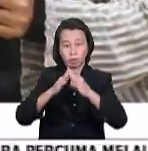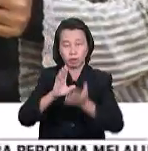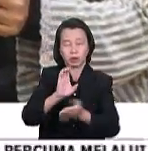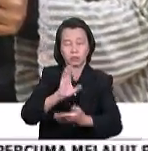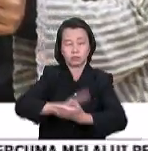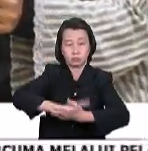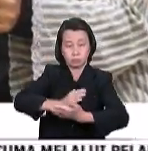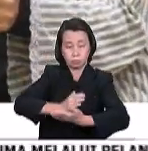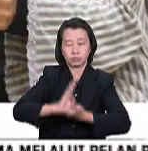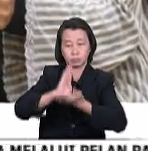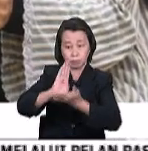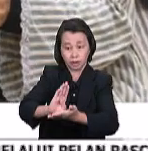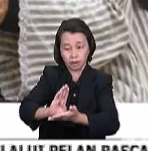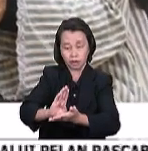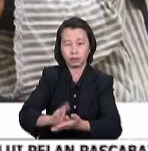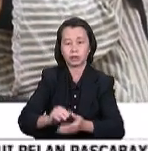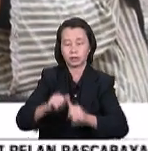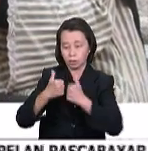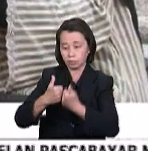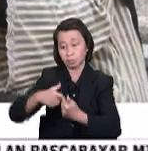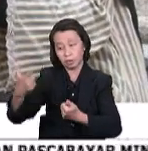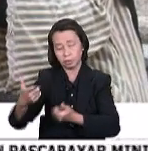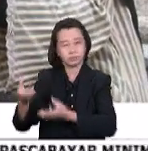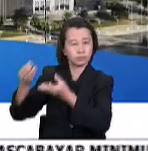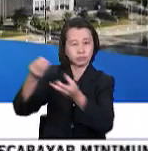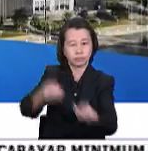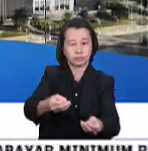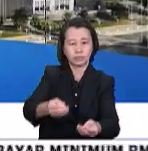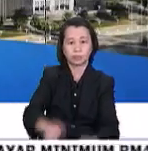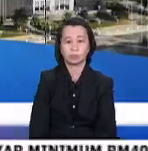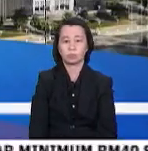komputer riba turut disumbang agensi lain.